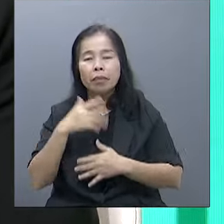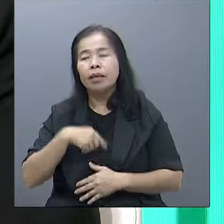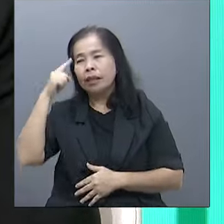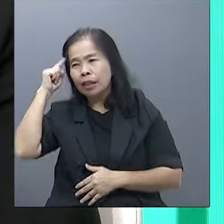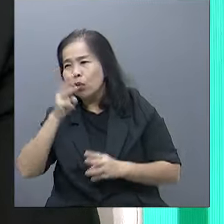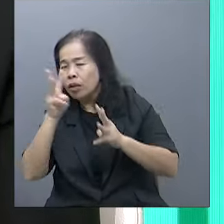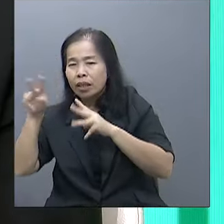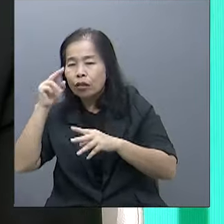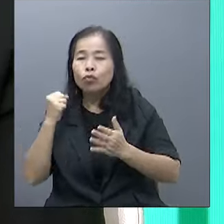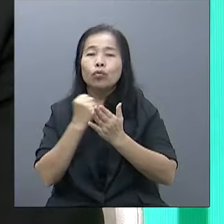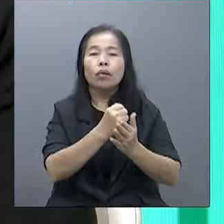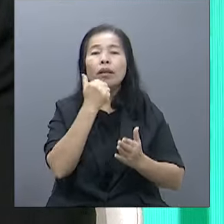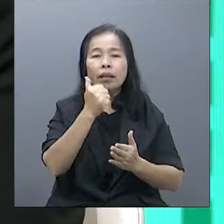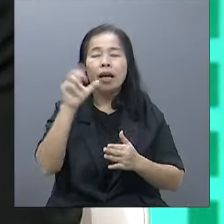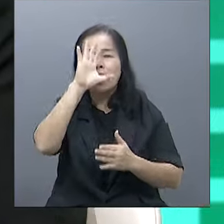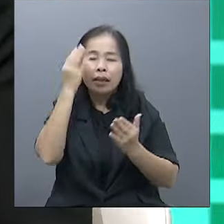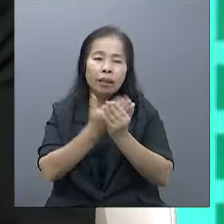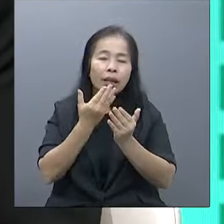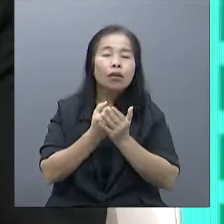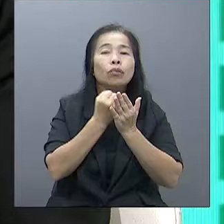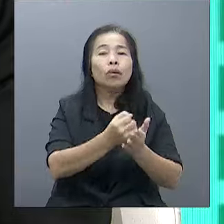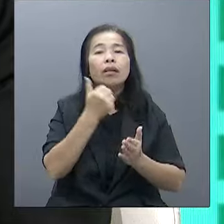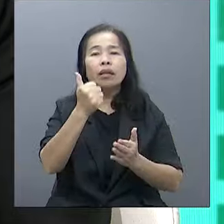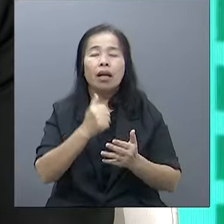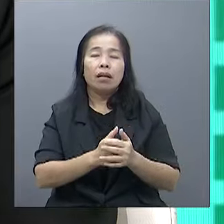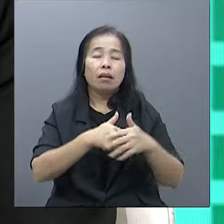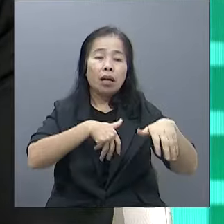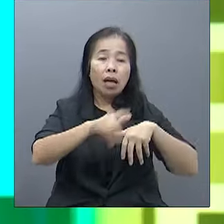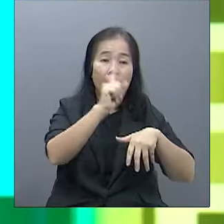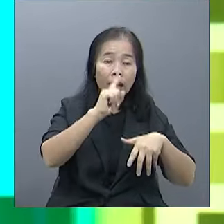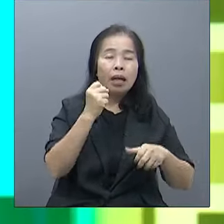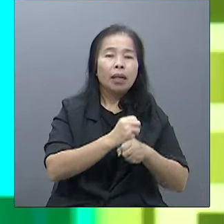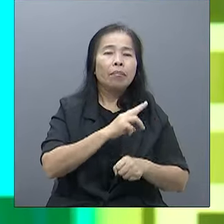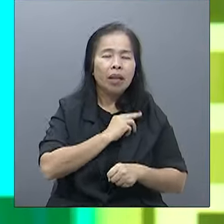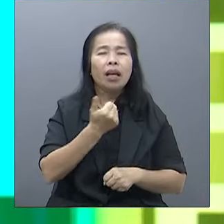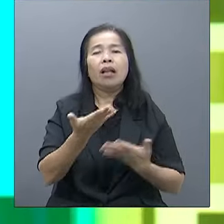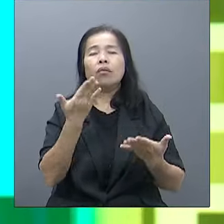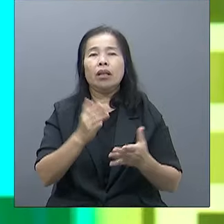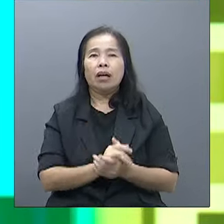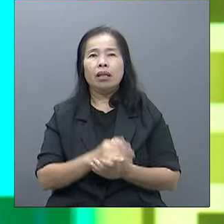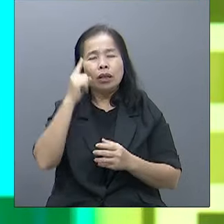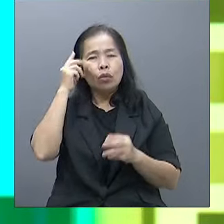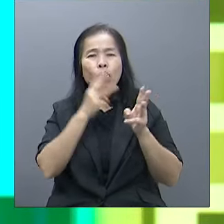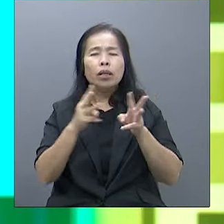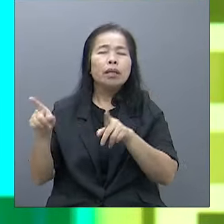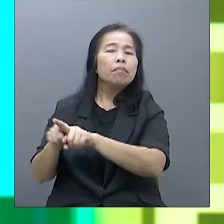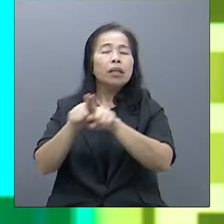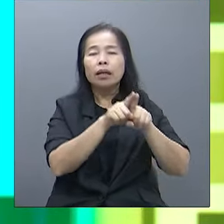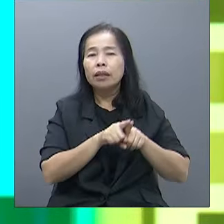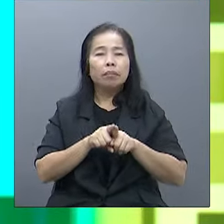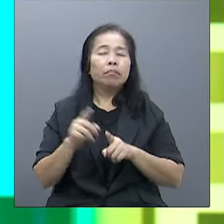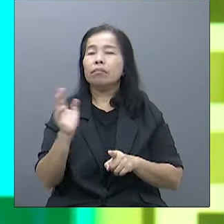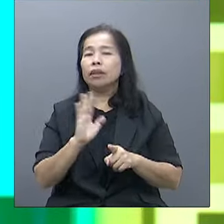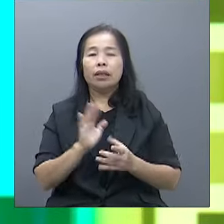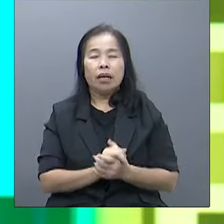เหลือหาทางหางบประมาณแล้วสามารถที่จะทำได้เลยนะ คือคงไม่ใช่วิธีการเดียวกันท ั ้งหมดของแต่ละพื้นที ่ แต่ค